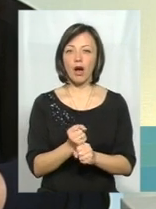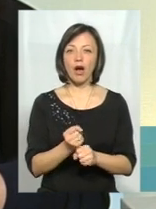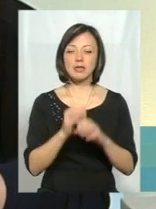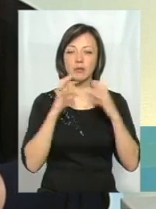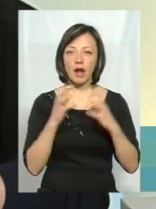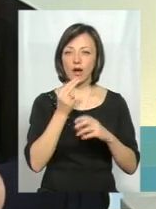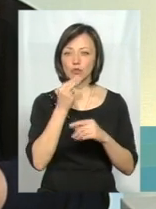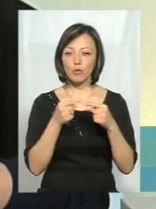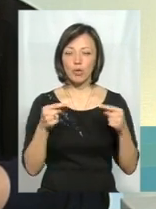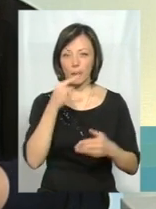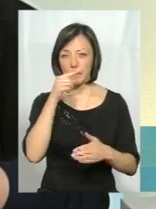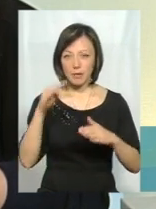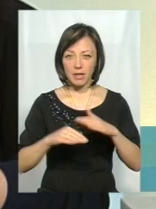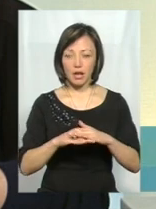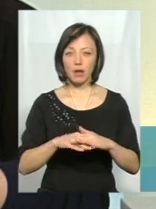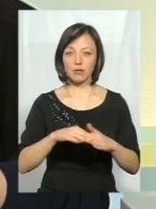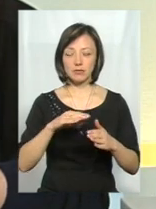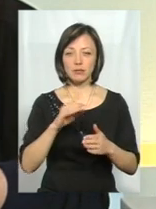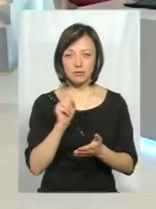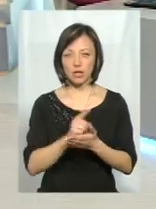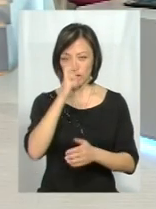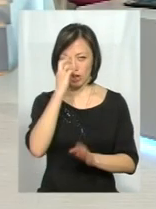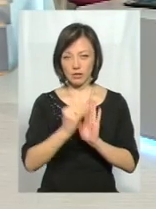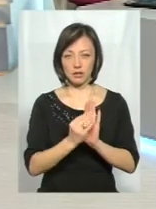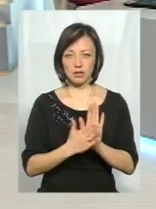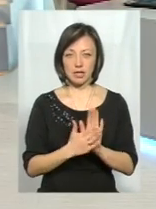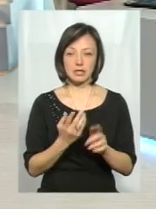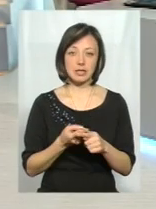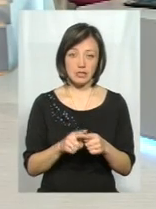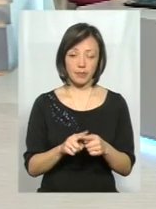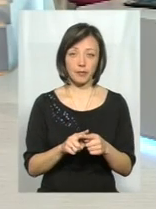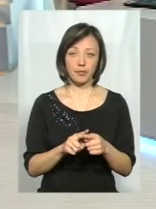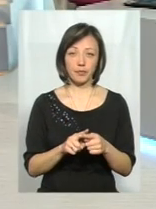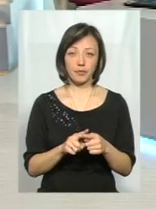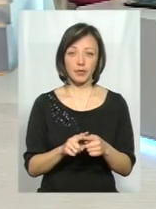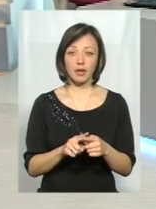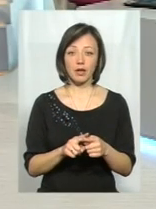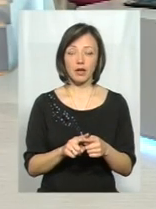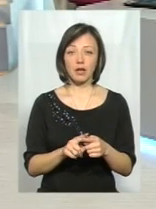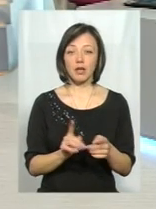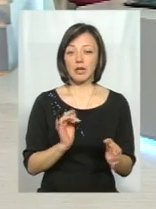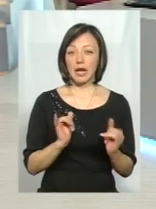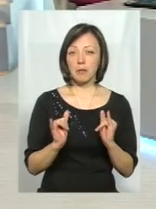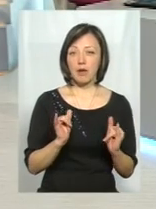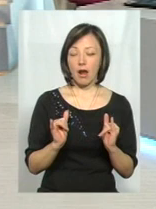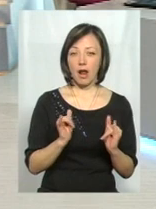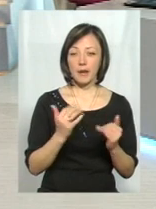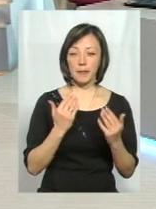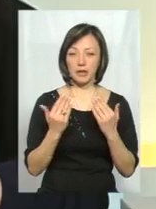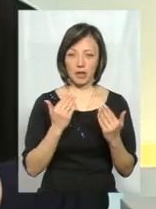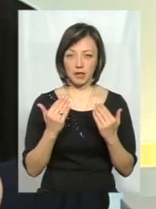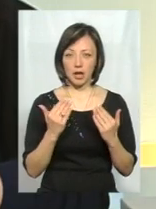продуктів, підпадають під державну реєстрацію. Це, скажімо, тут досить ліберальний підхід.